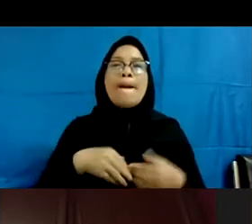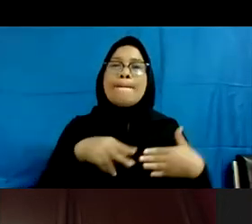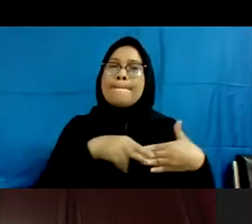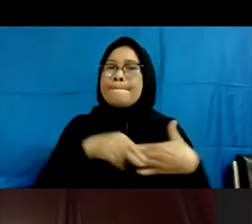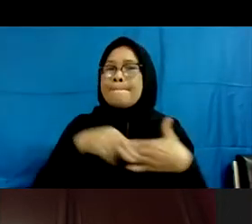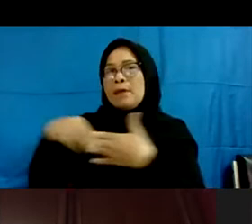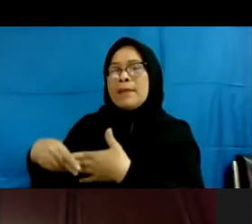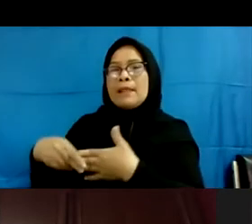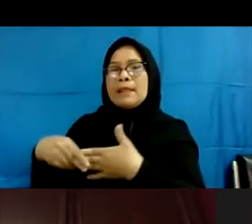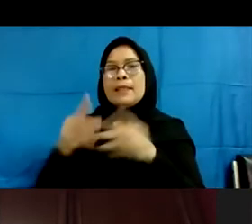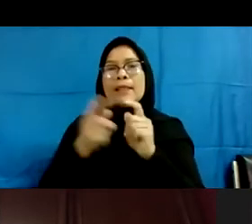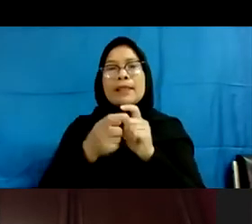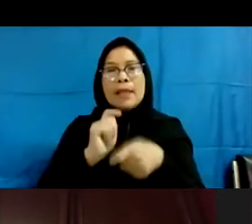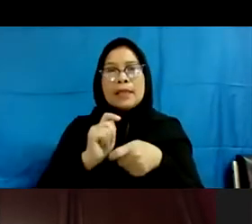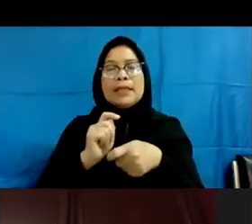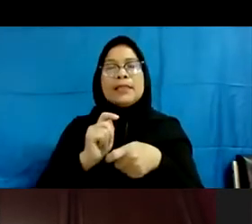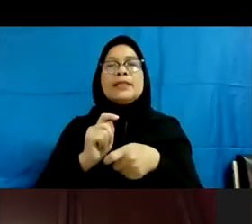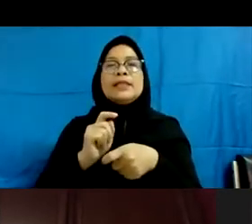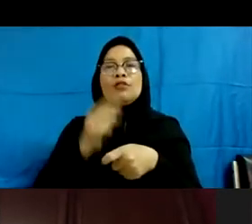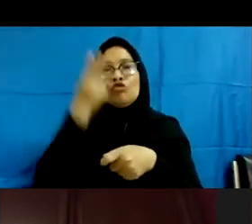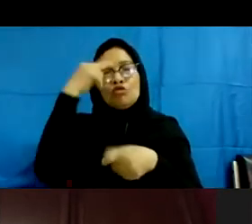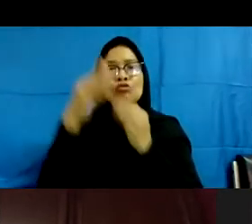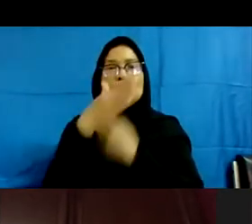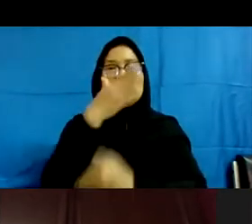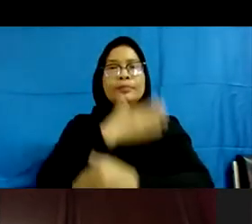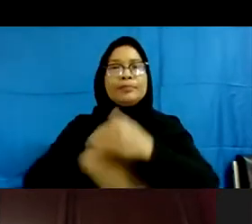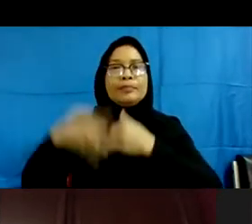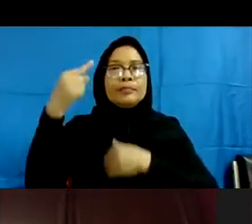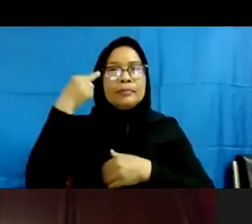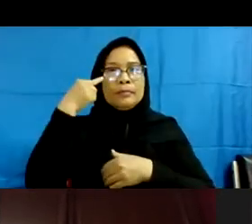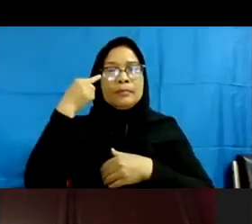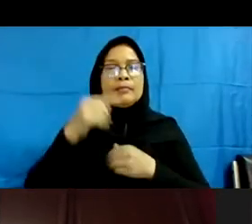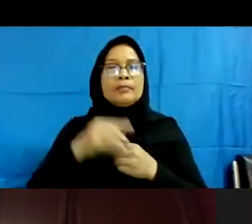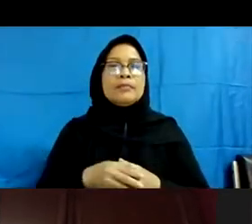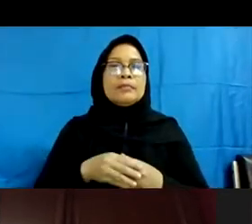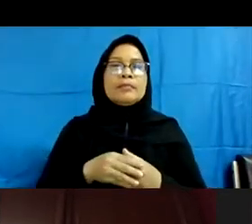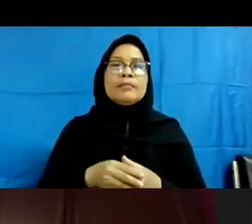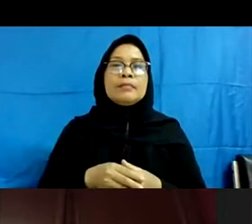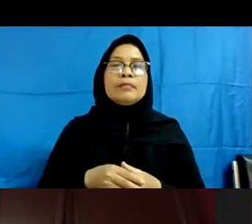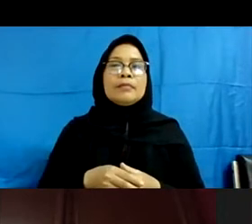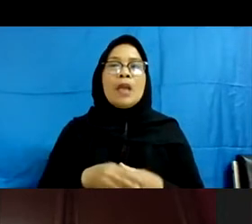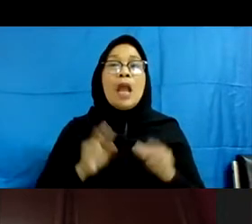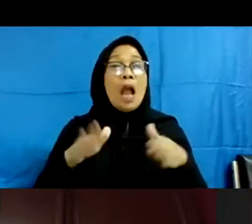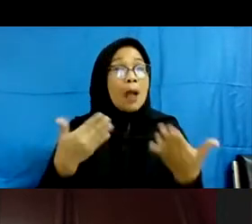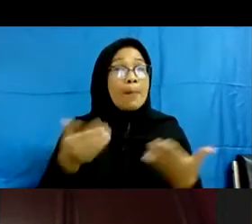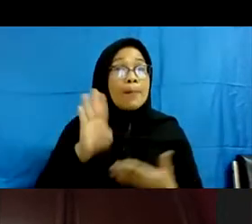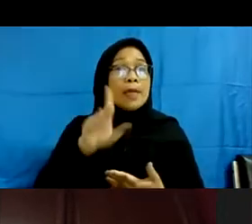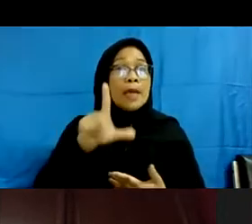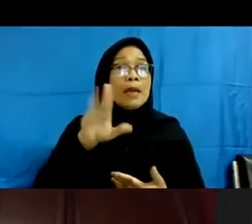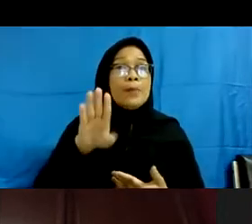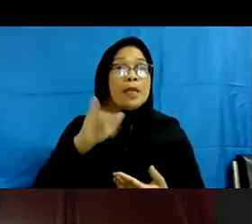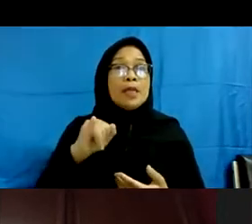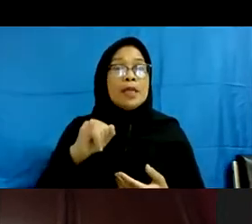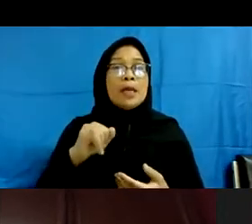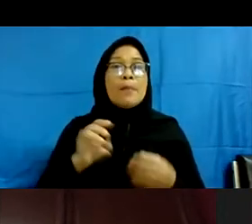disabilitas ternyata. Maka tadi ada pertanyaan di Q&A ya, apakah dimungkinkan BLBI melakukan pelatihan